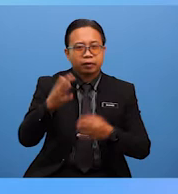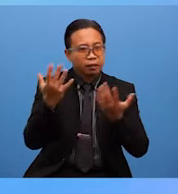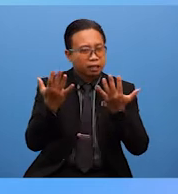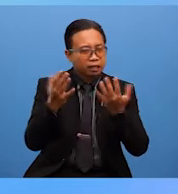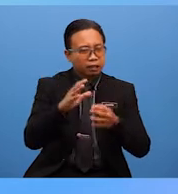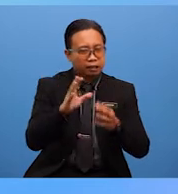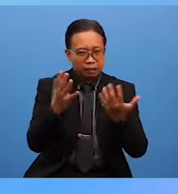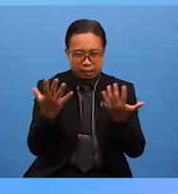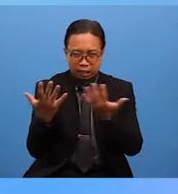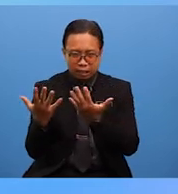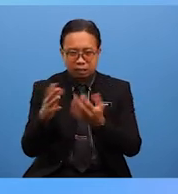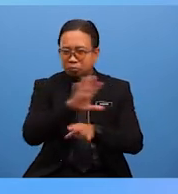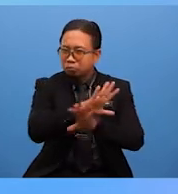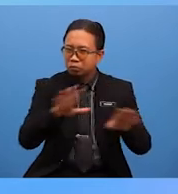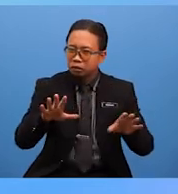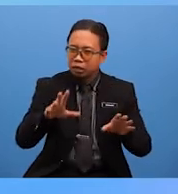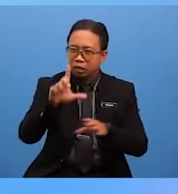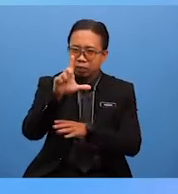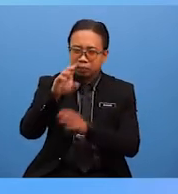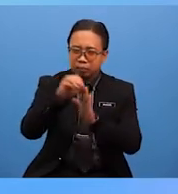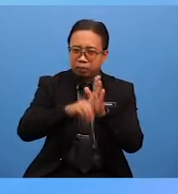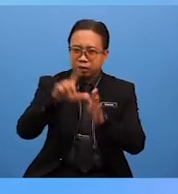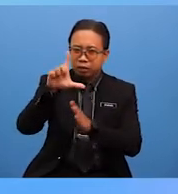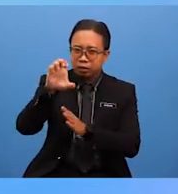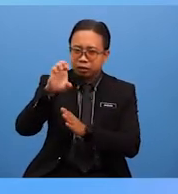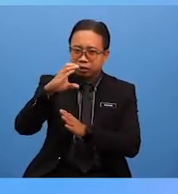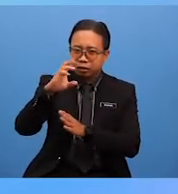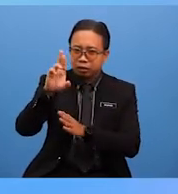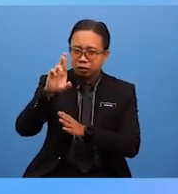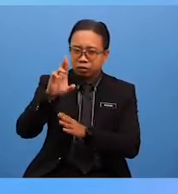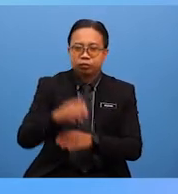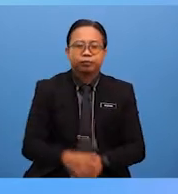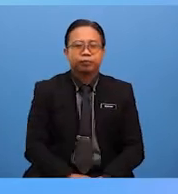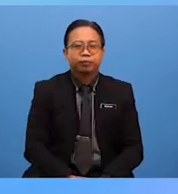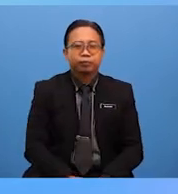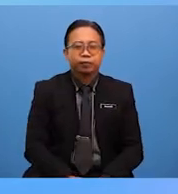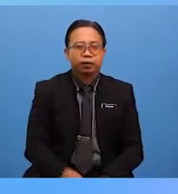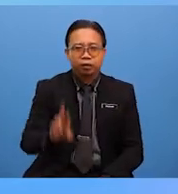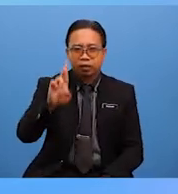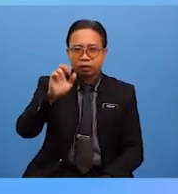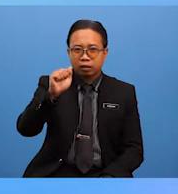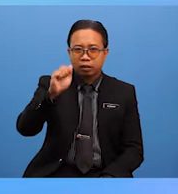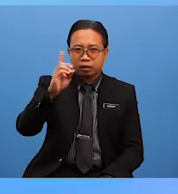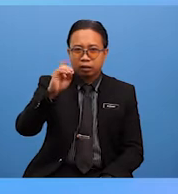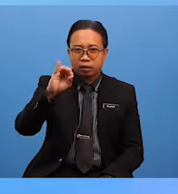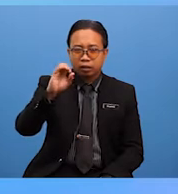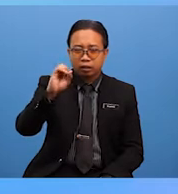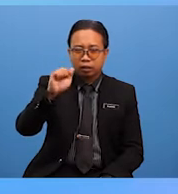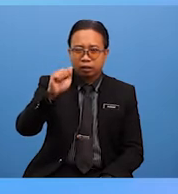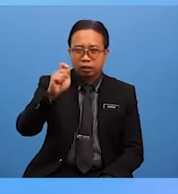mengecor semase menggosok pakaian radiator dalam engine kereta